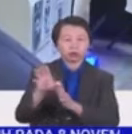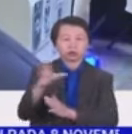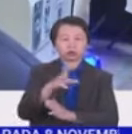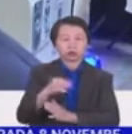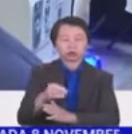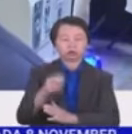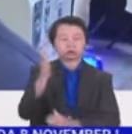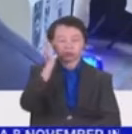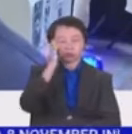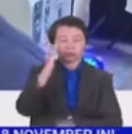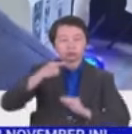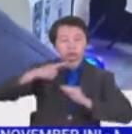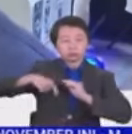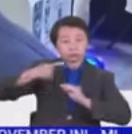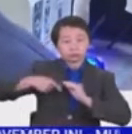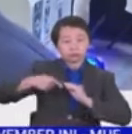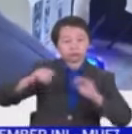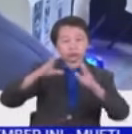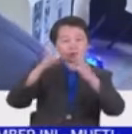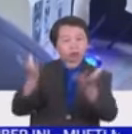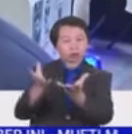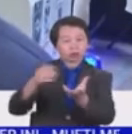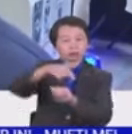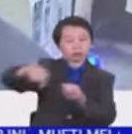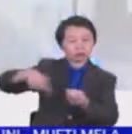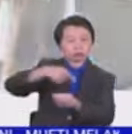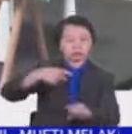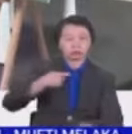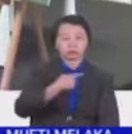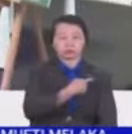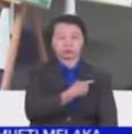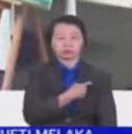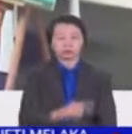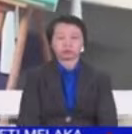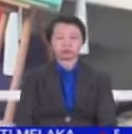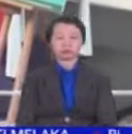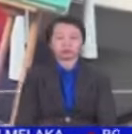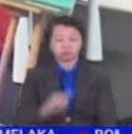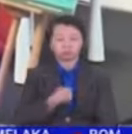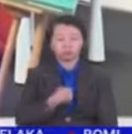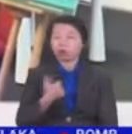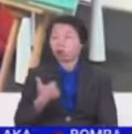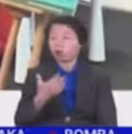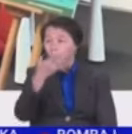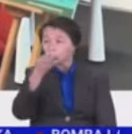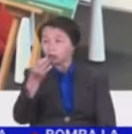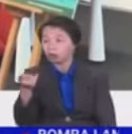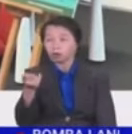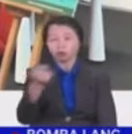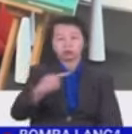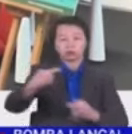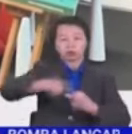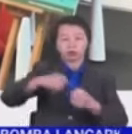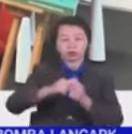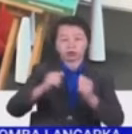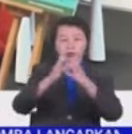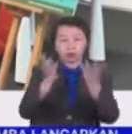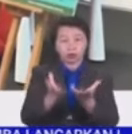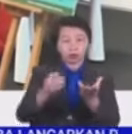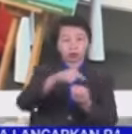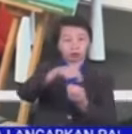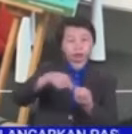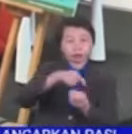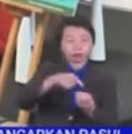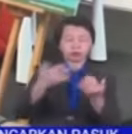juga mengetahui tentang alam sekitar kita. Saya tertarik sebab dia berkaitan dengan alam sekitar.